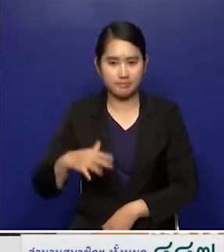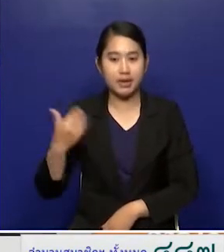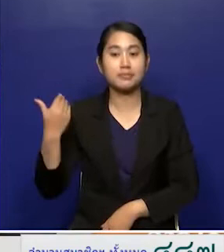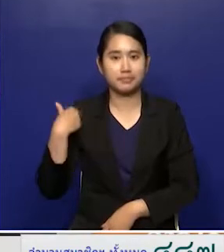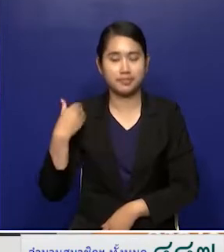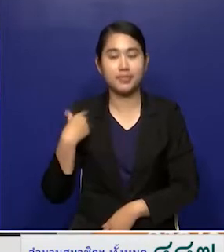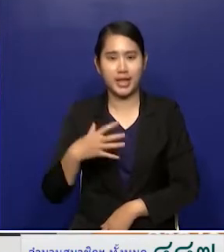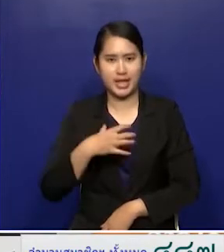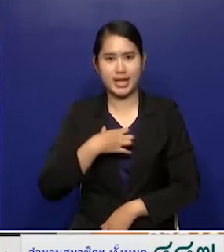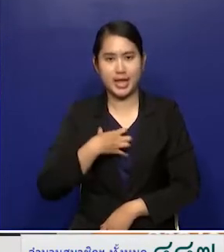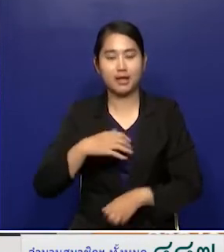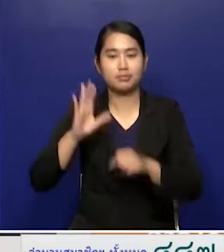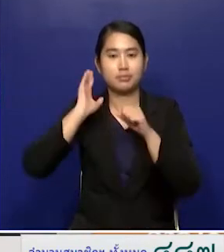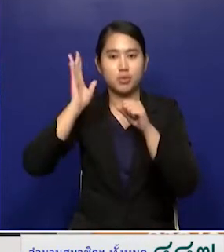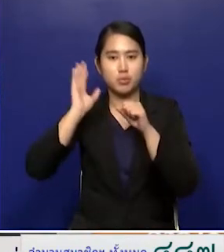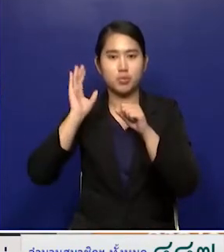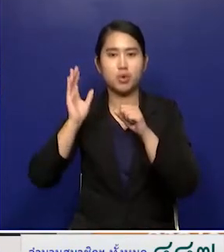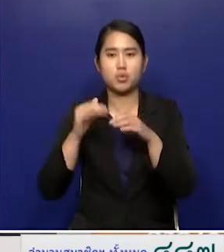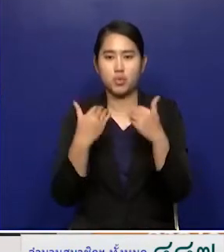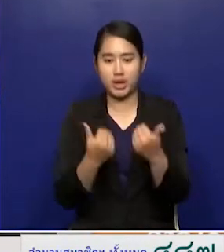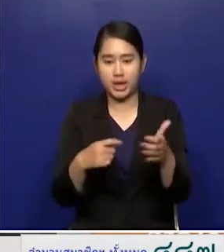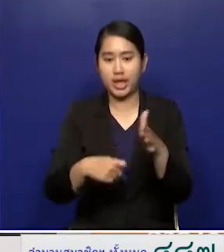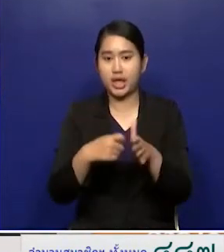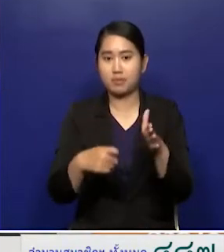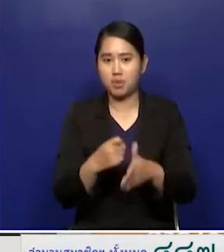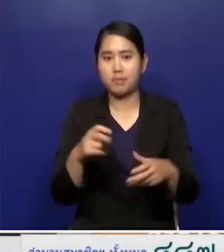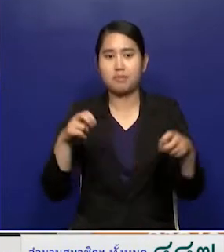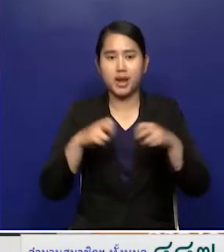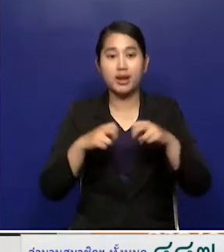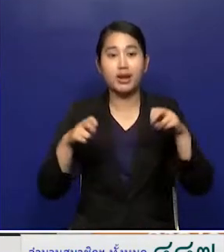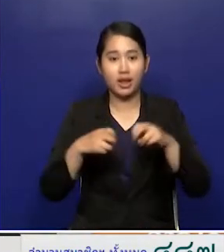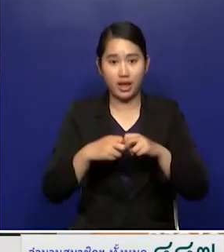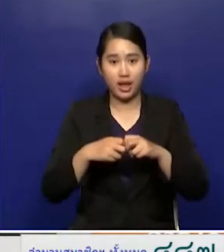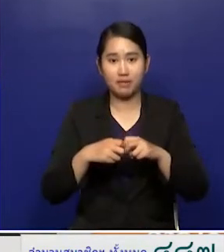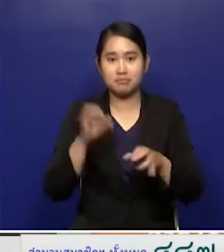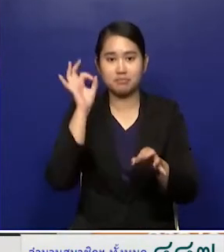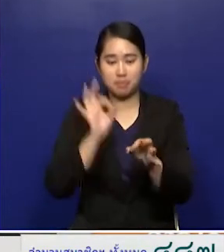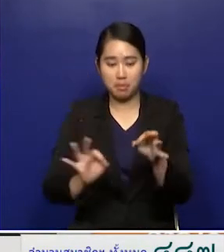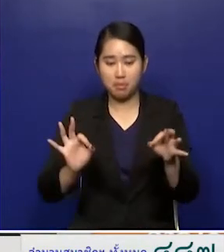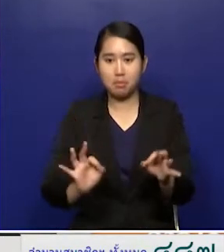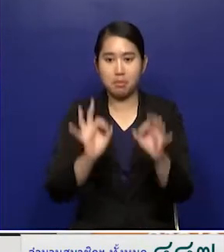และต้องลกข้นพูดในวนนี้ ก็คือปัหาเรื่องการเผา